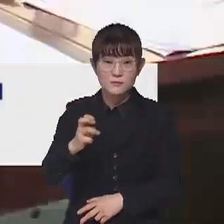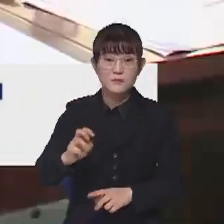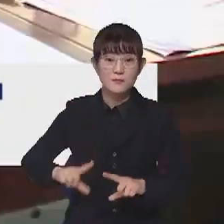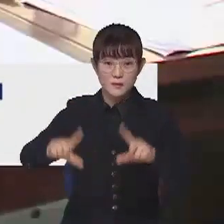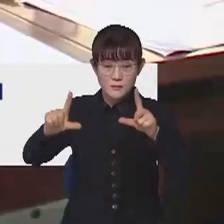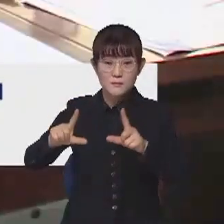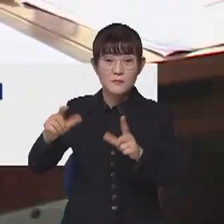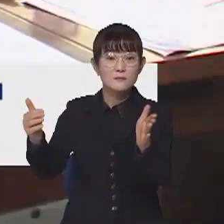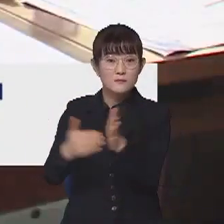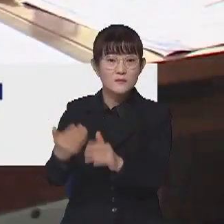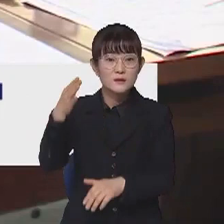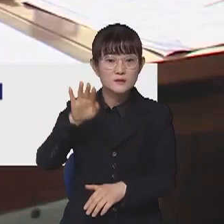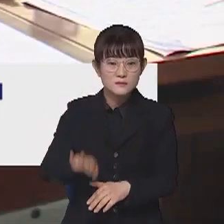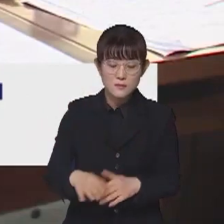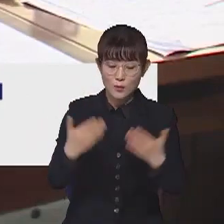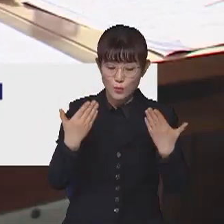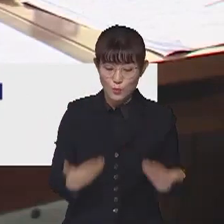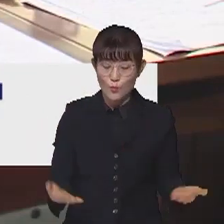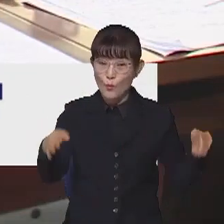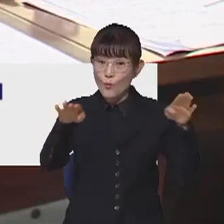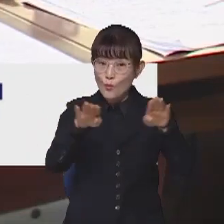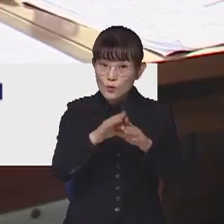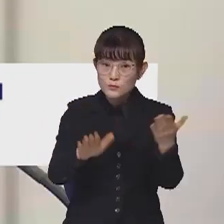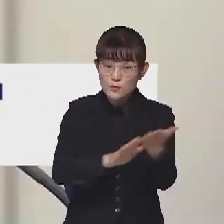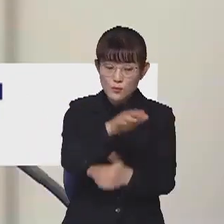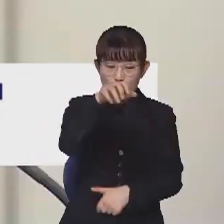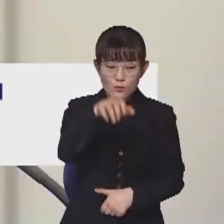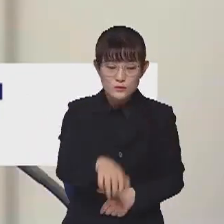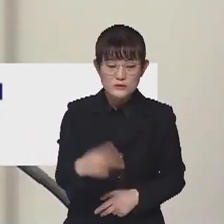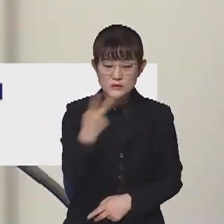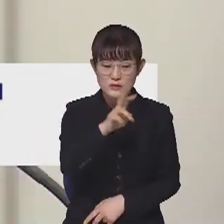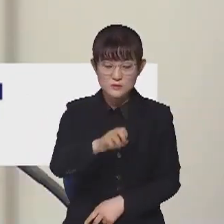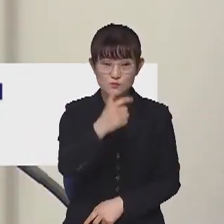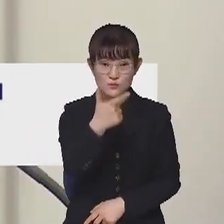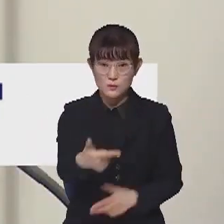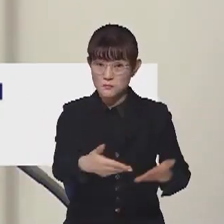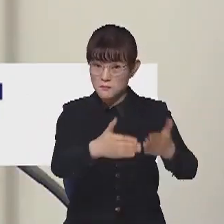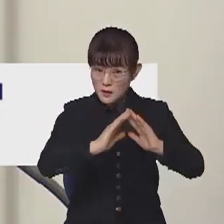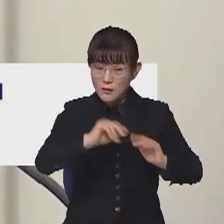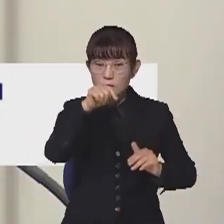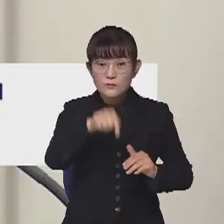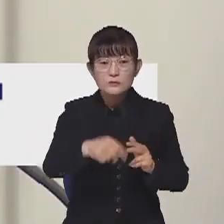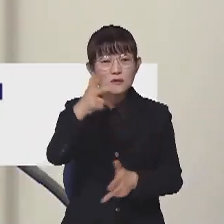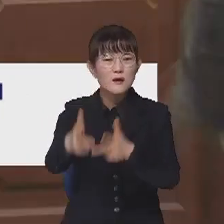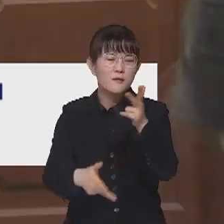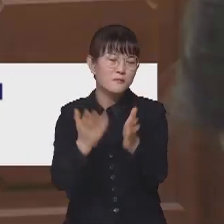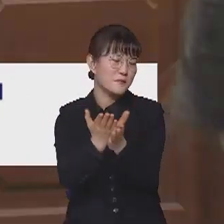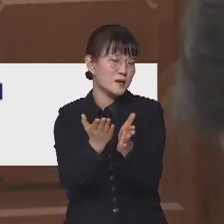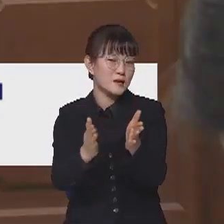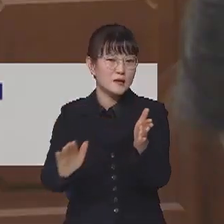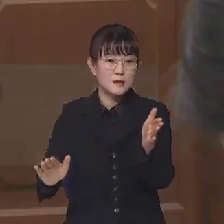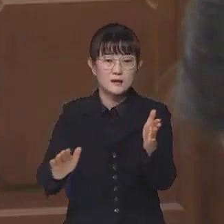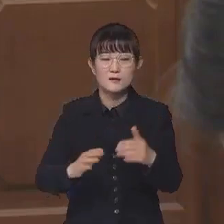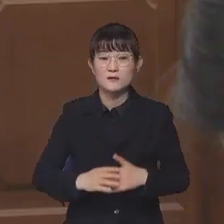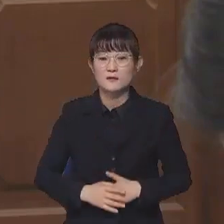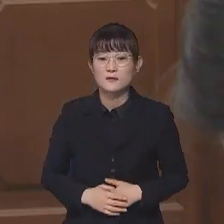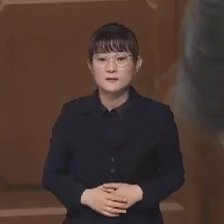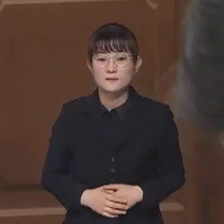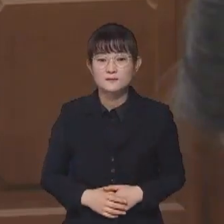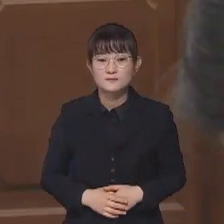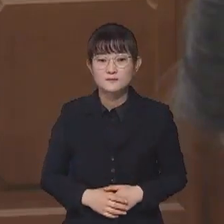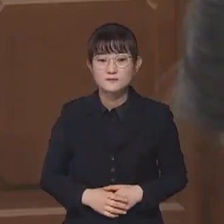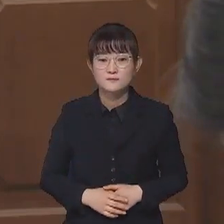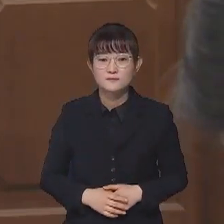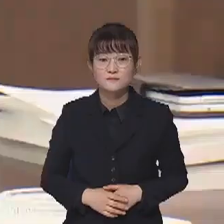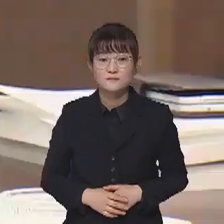마무리되는데 친수공간이나 놀이시설만 2026년에 먼저 조성하기로 한 점도 사업의 앞뒤가 맞지 않는다는 비판이